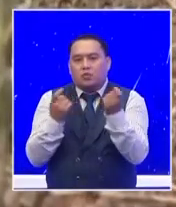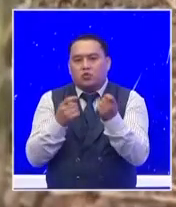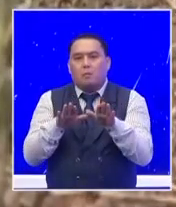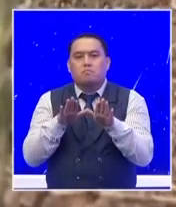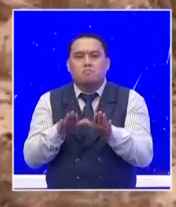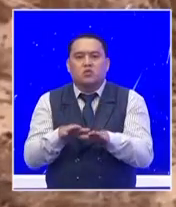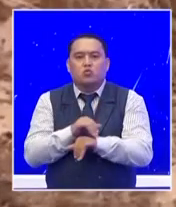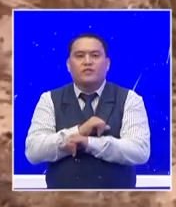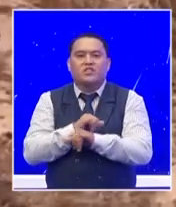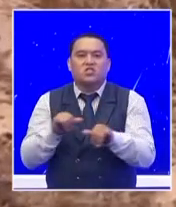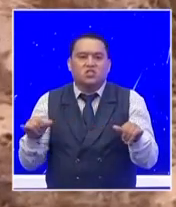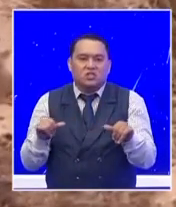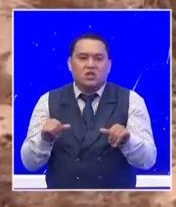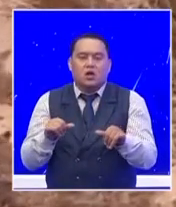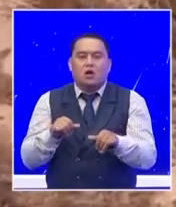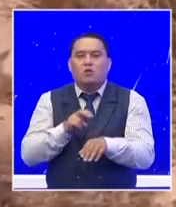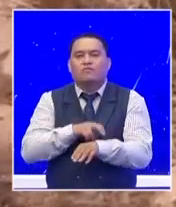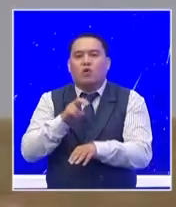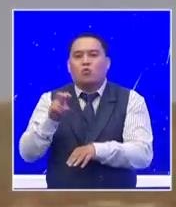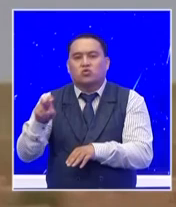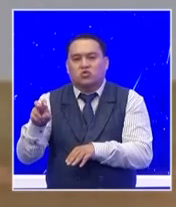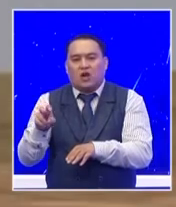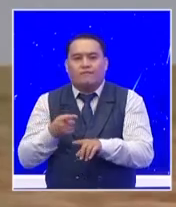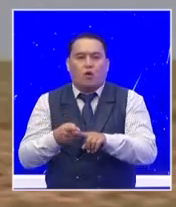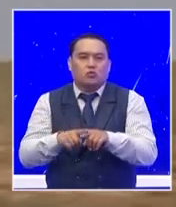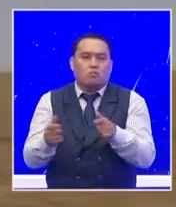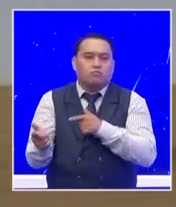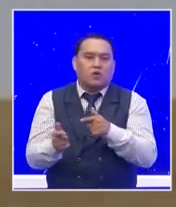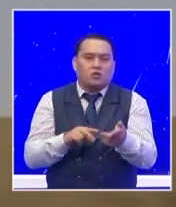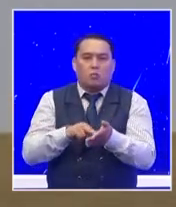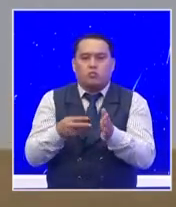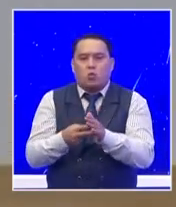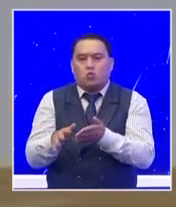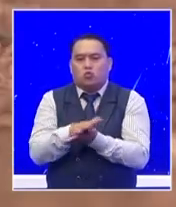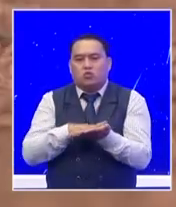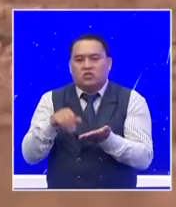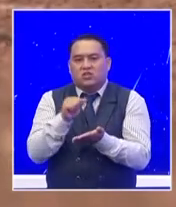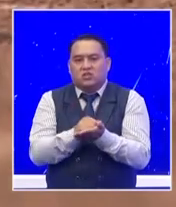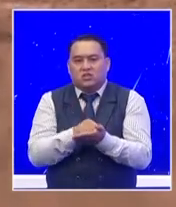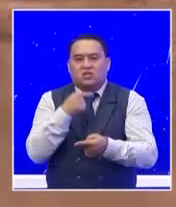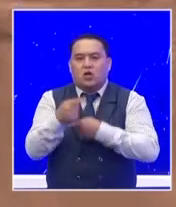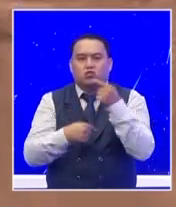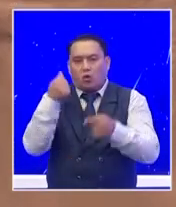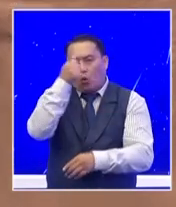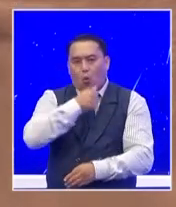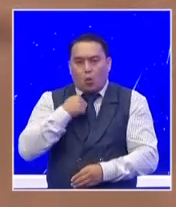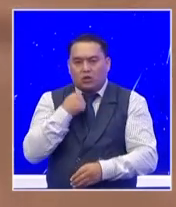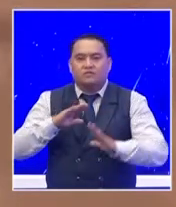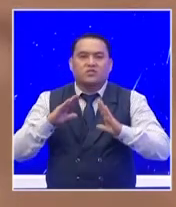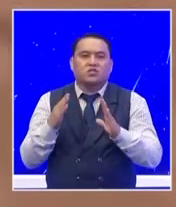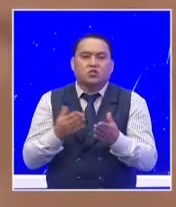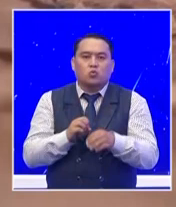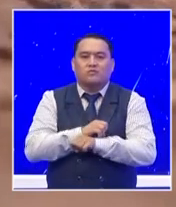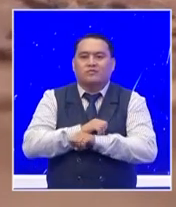о местах размножения прожорливых насекомых. Это поможет подготовить план по истреблению вредителей на следующий год. Ситуация